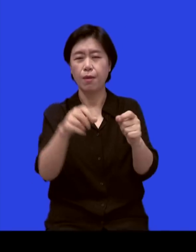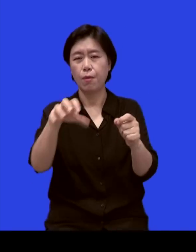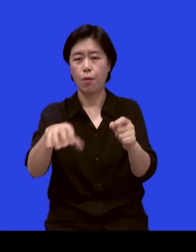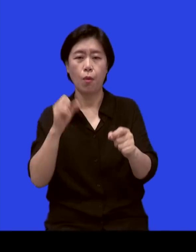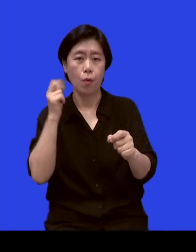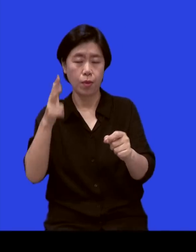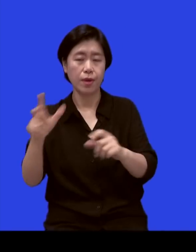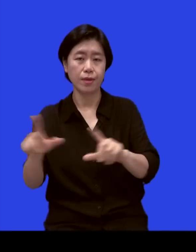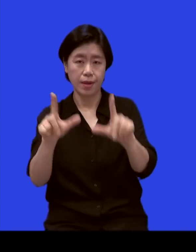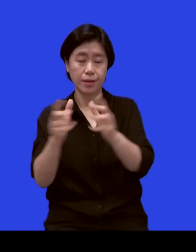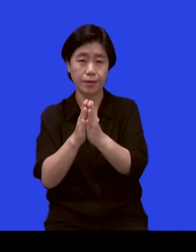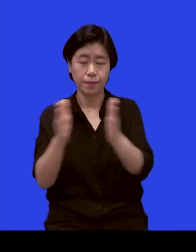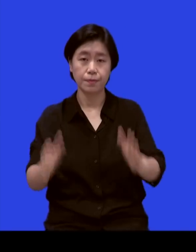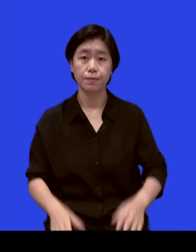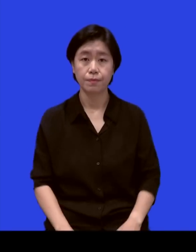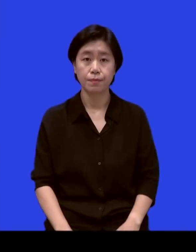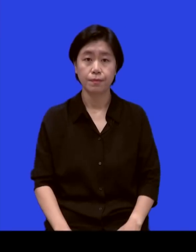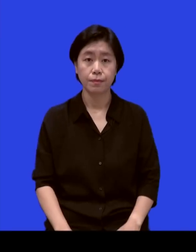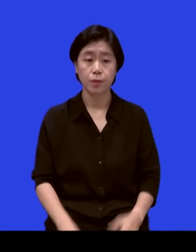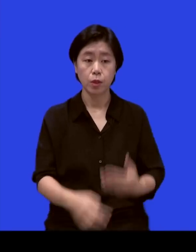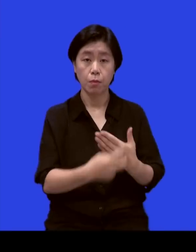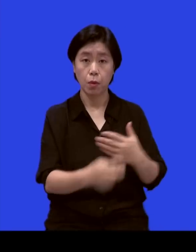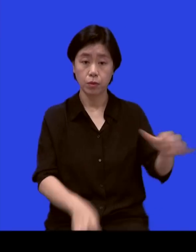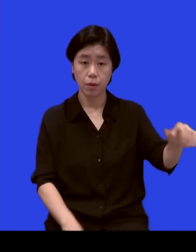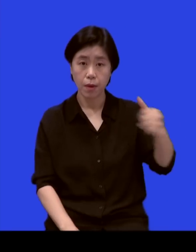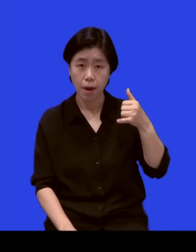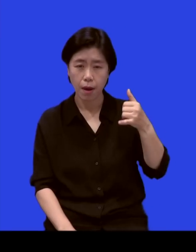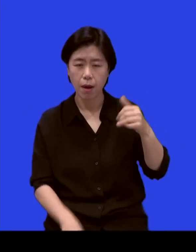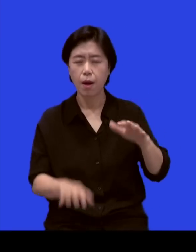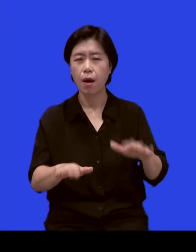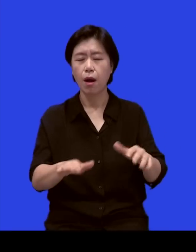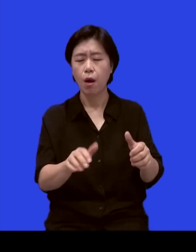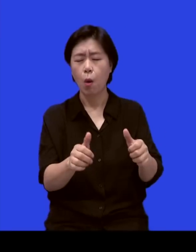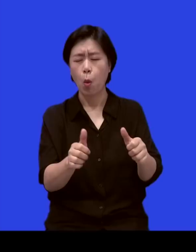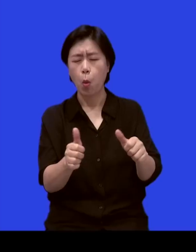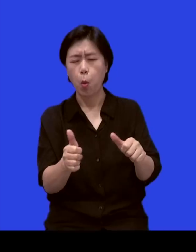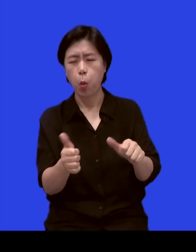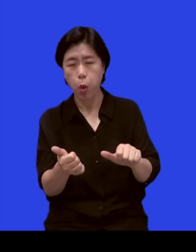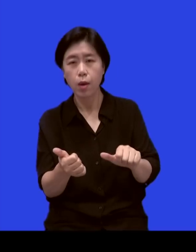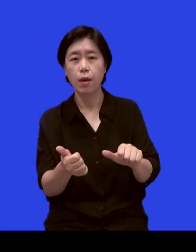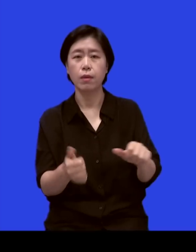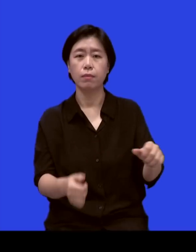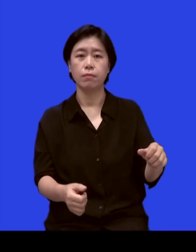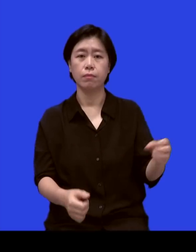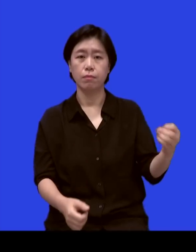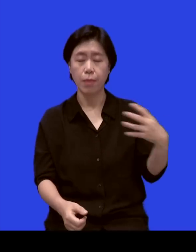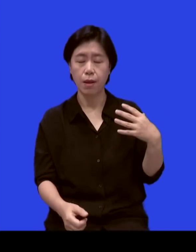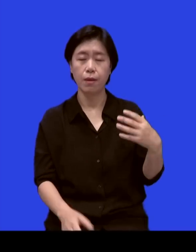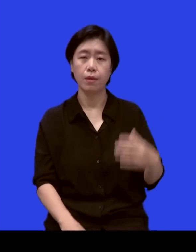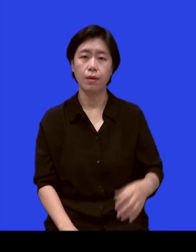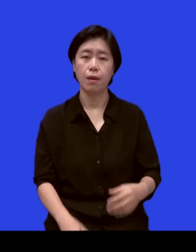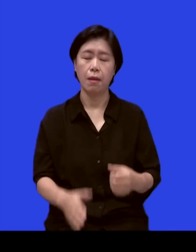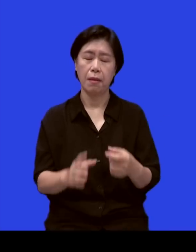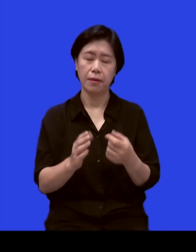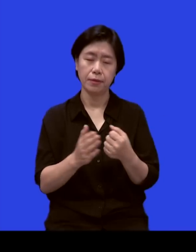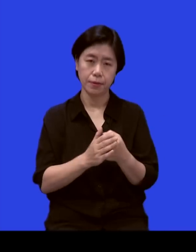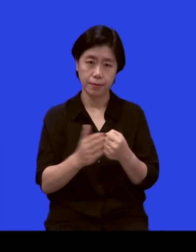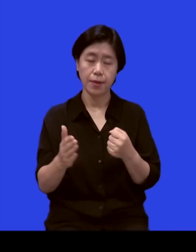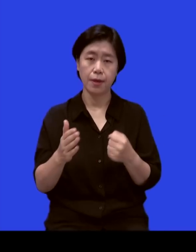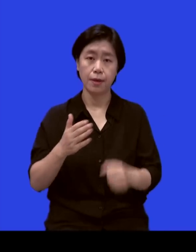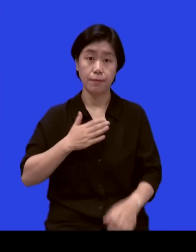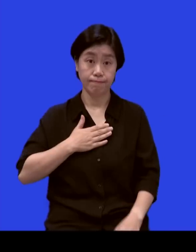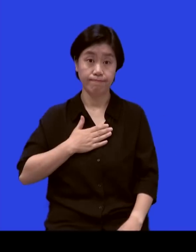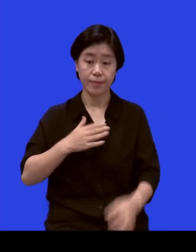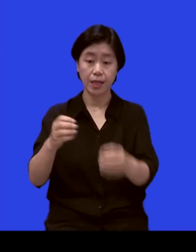와가지고 준비를 하셔야 될 것 같다고. 예. 그래가지고 제가 그 상남교회 저희 그 장인